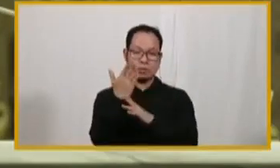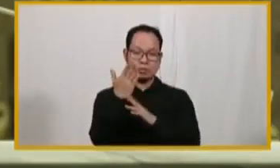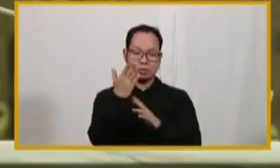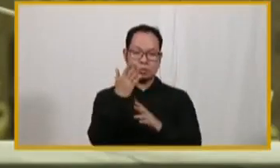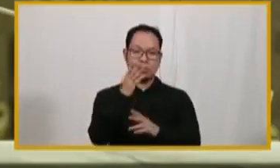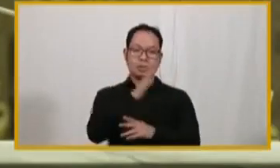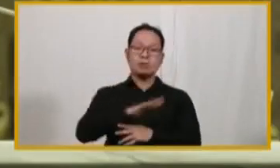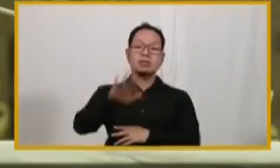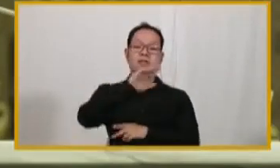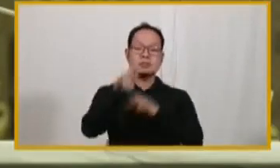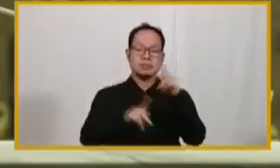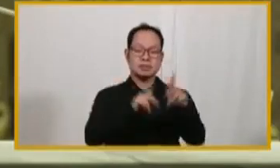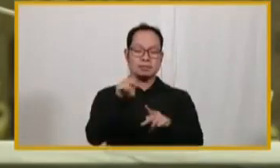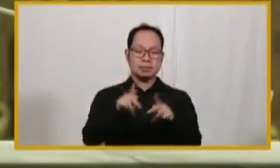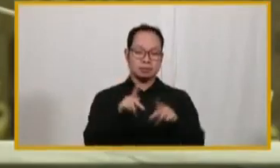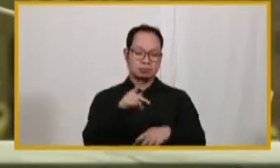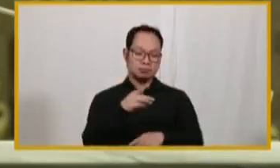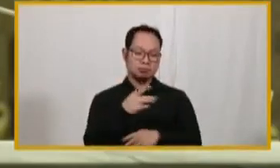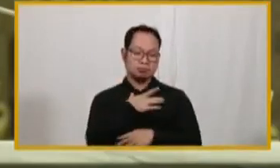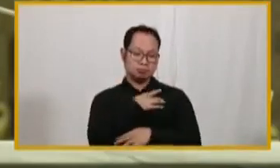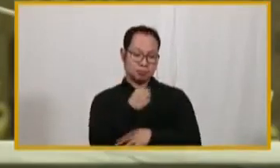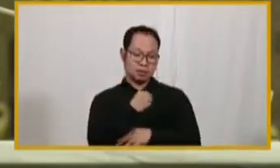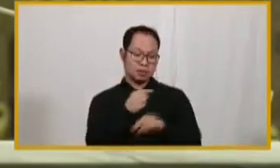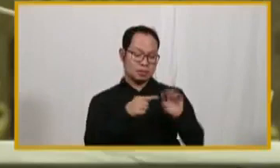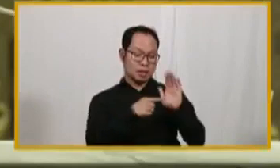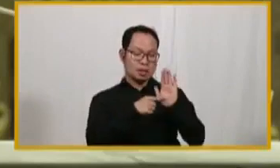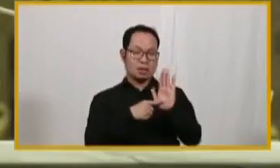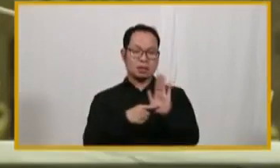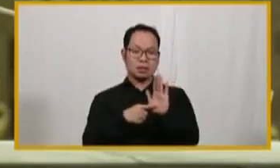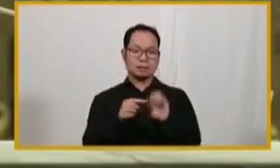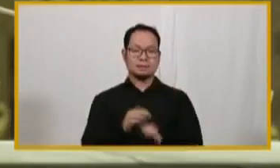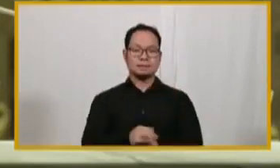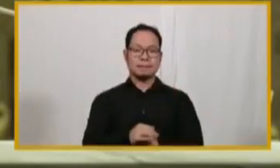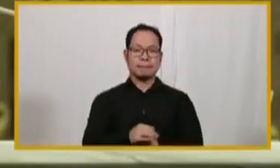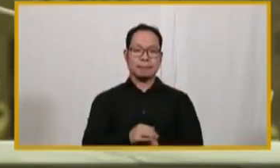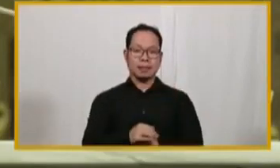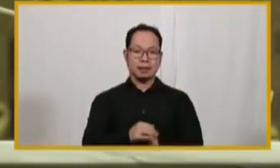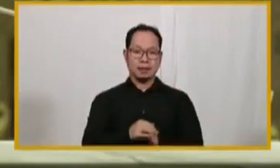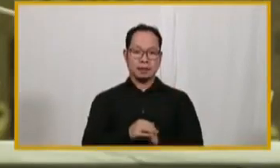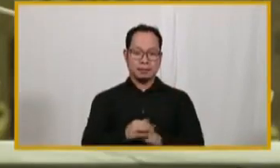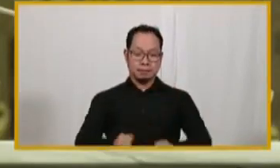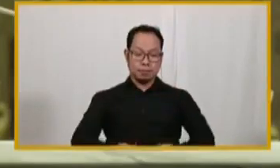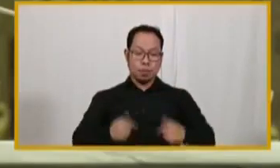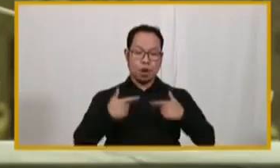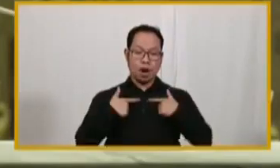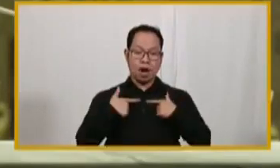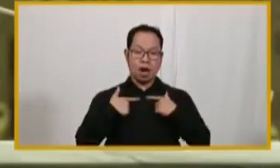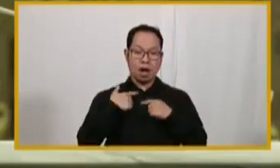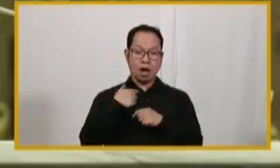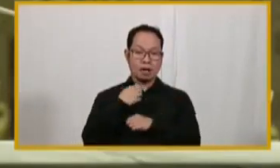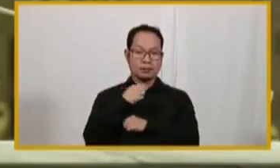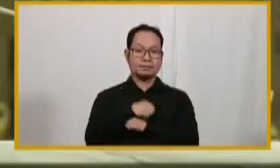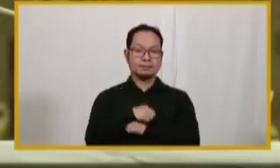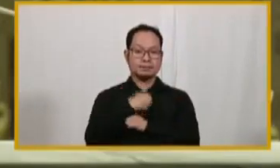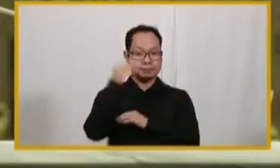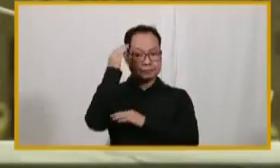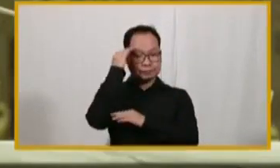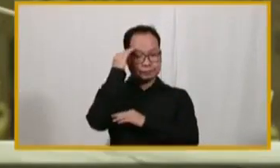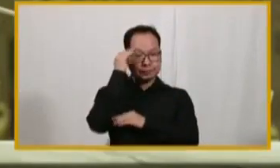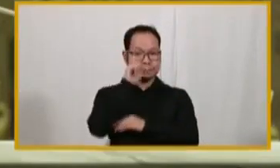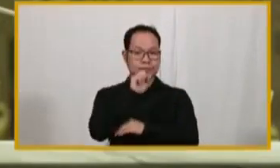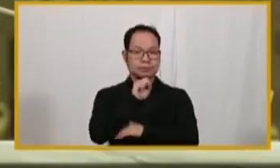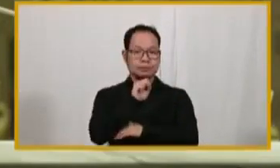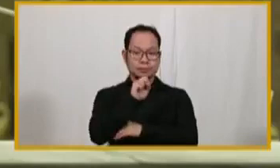nila, nais nating ipakita na buhay ang diwa ng